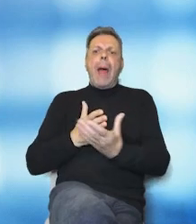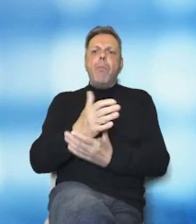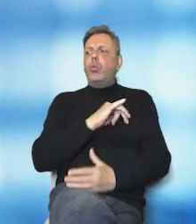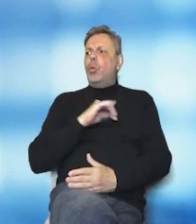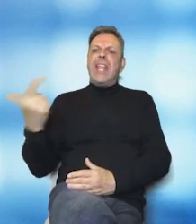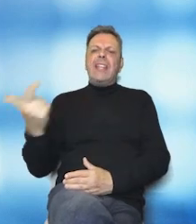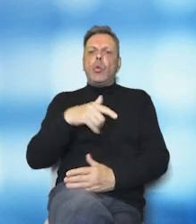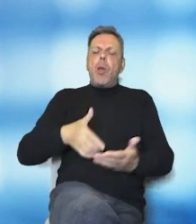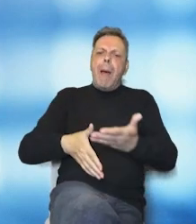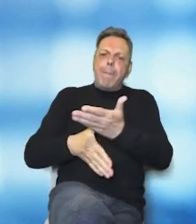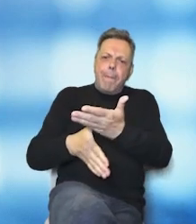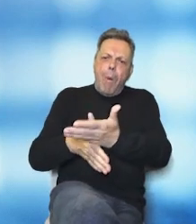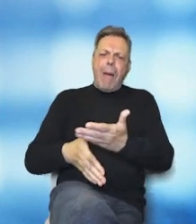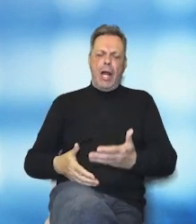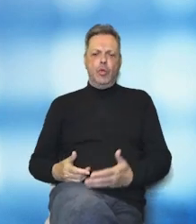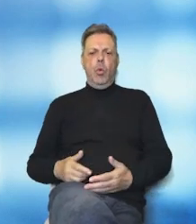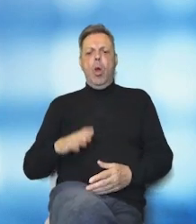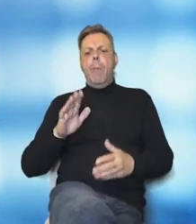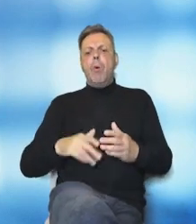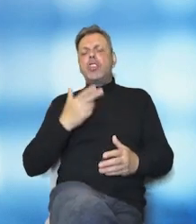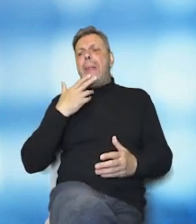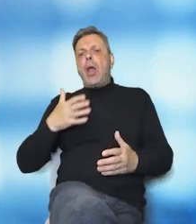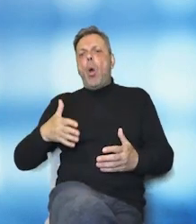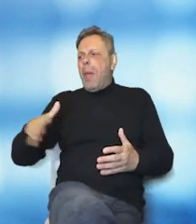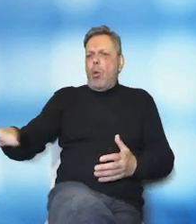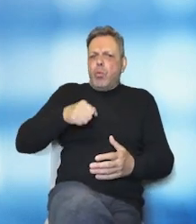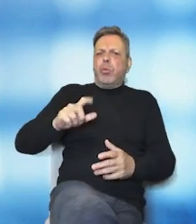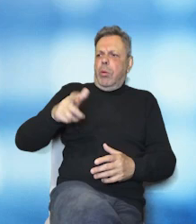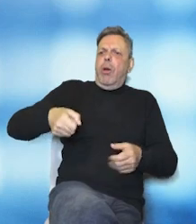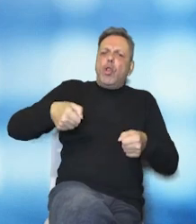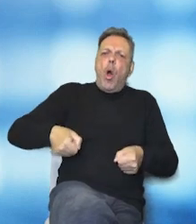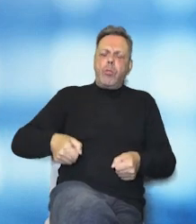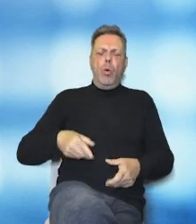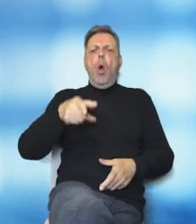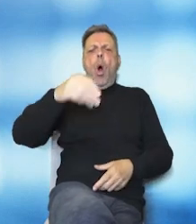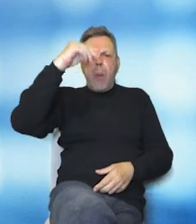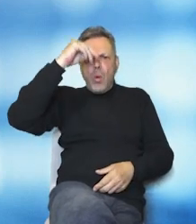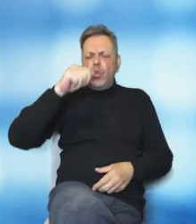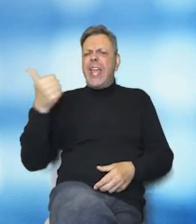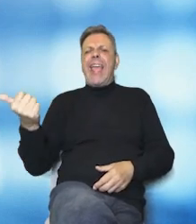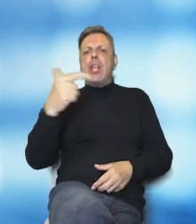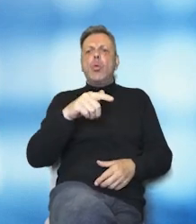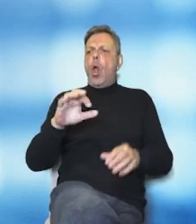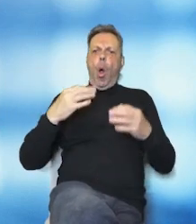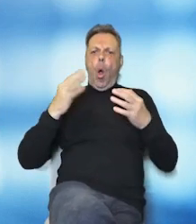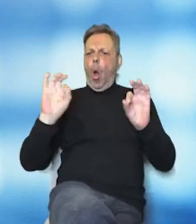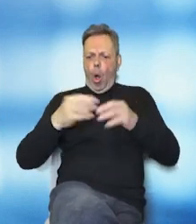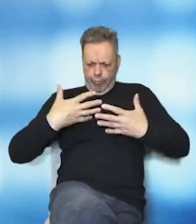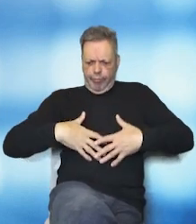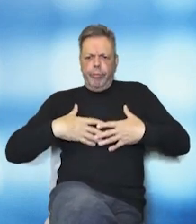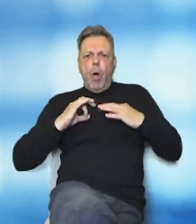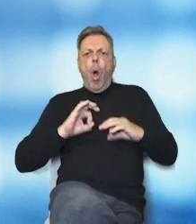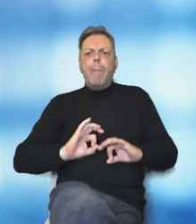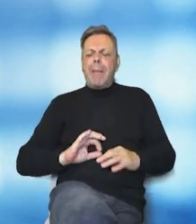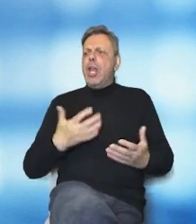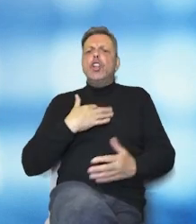se poguraju, možda neko nekome ponese torbu, uče se o jedni druge o opremi, što je bolje, što je loše. Znači,